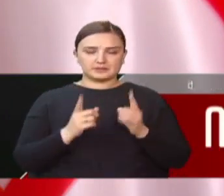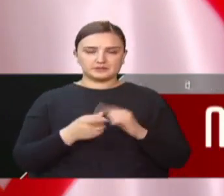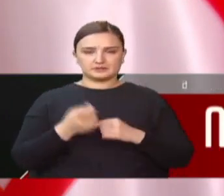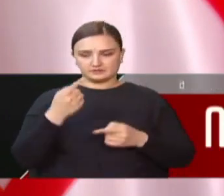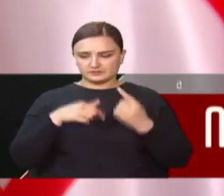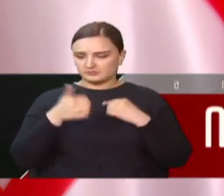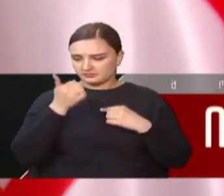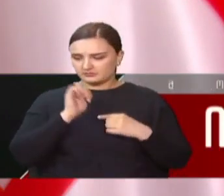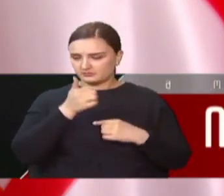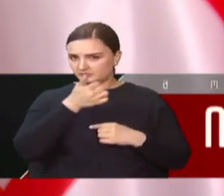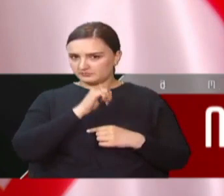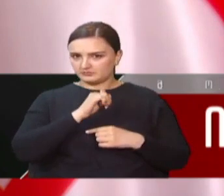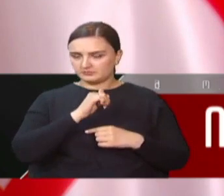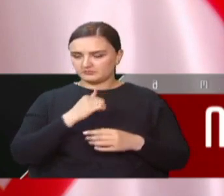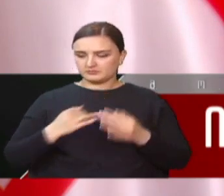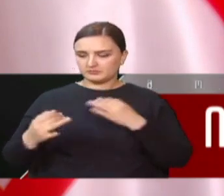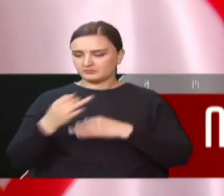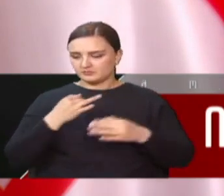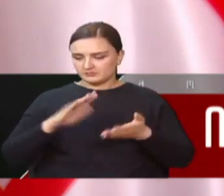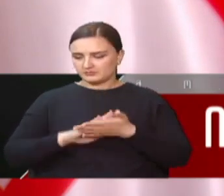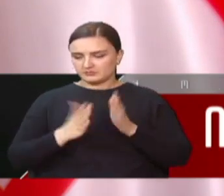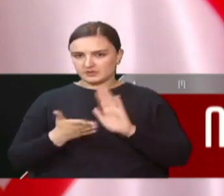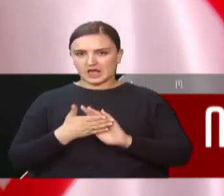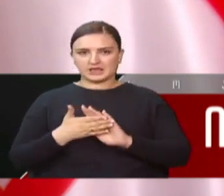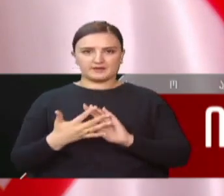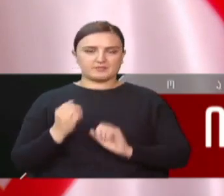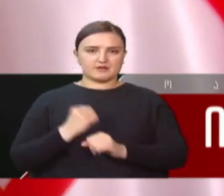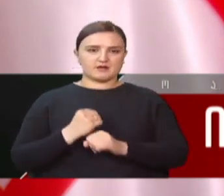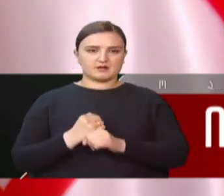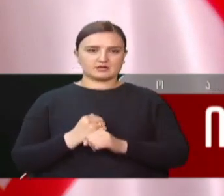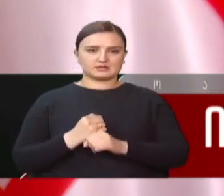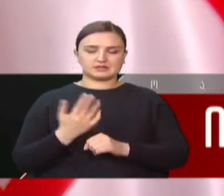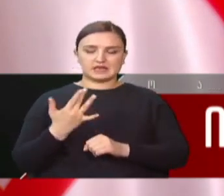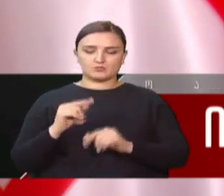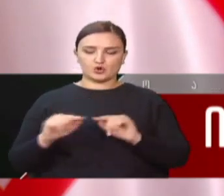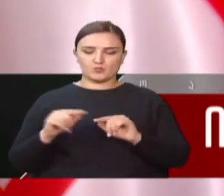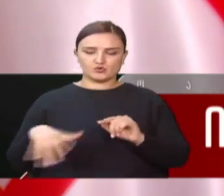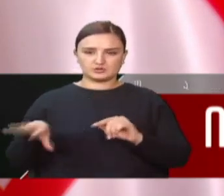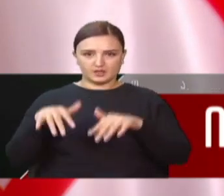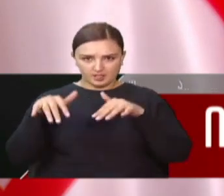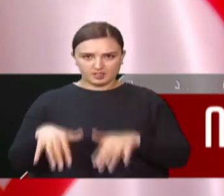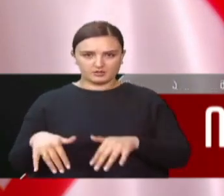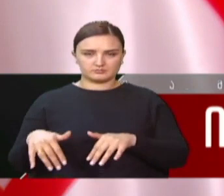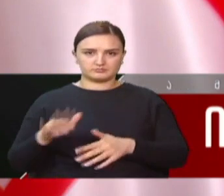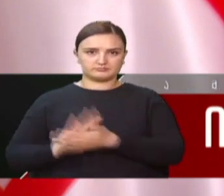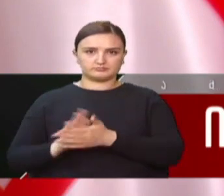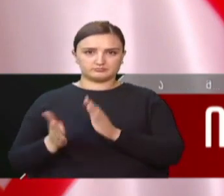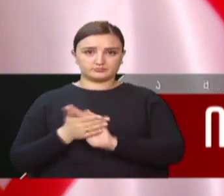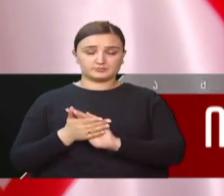karsmigma dalageba da garigeba ramdenime opozitsionertan da